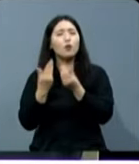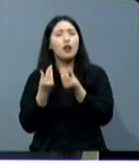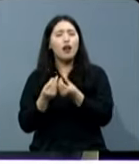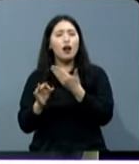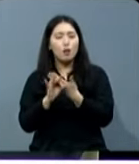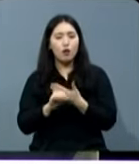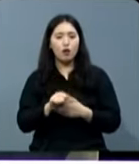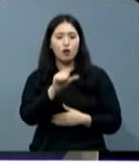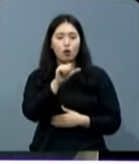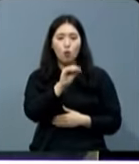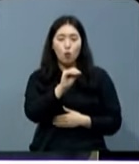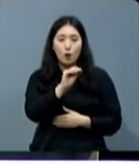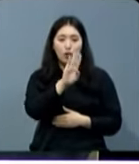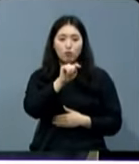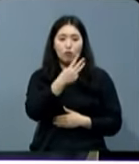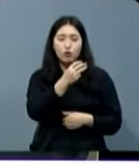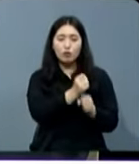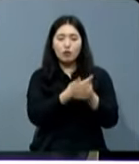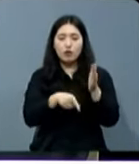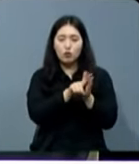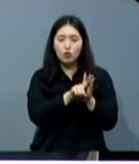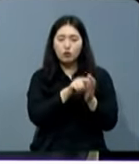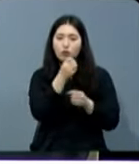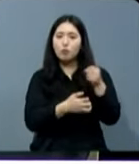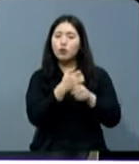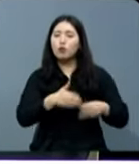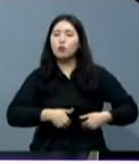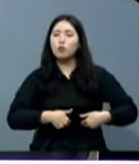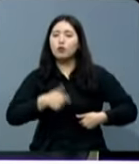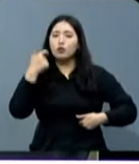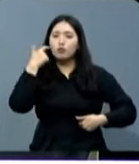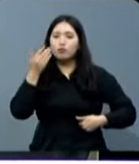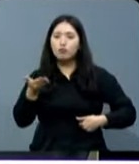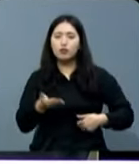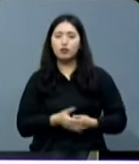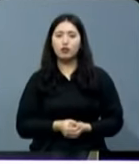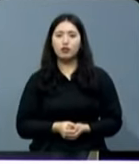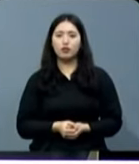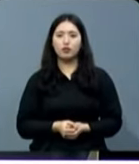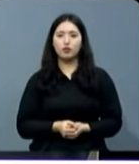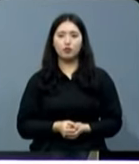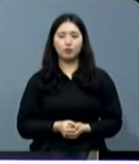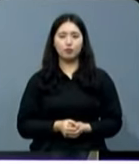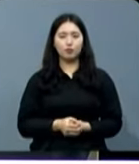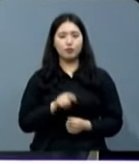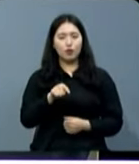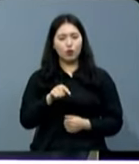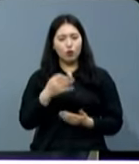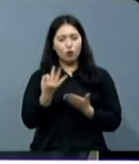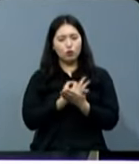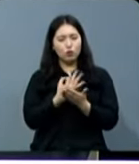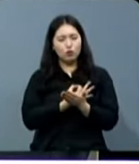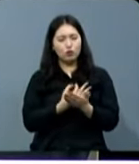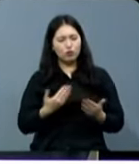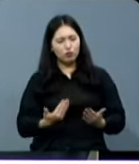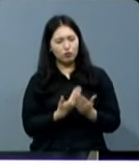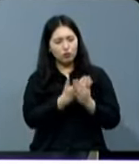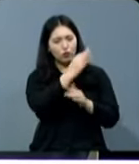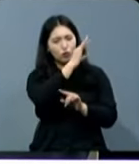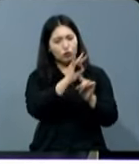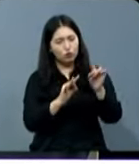걸립니까? 글쎄요. 그게 이제 소득 성장률을 그